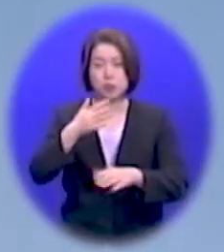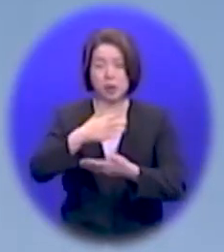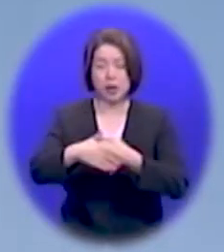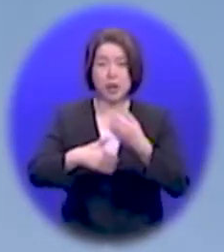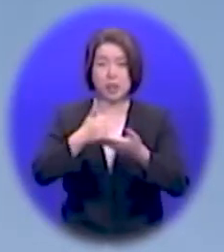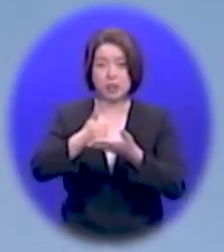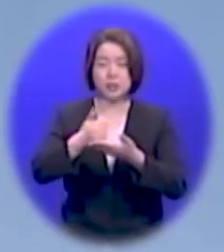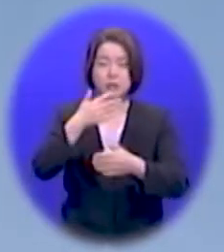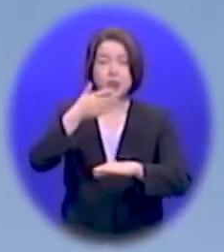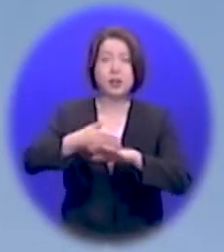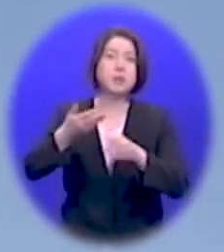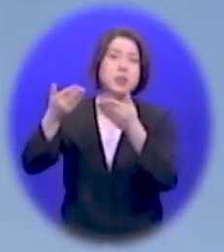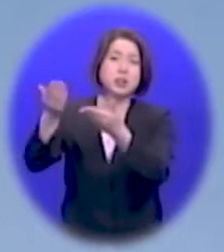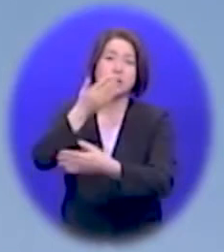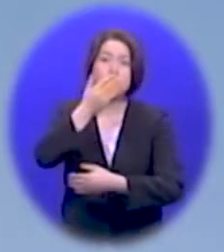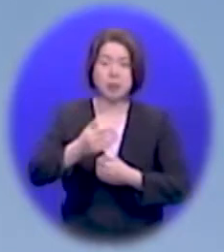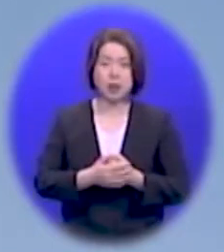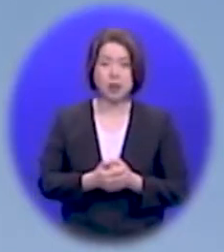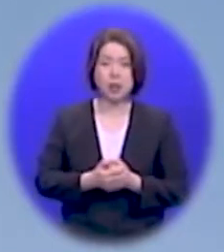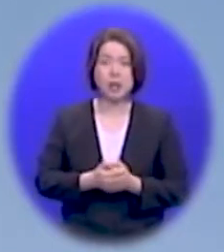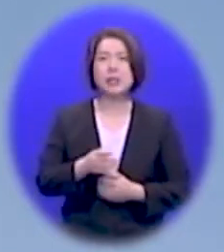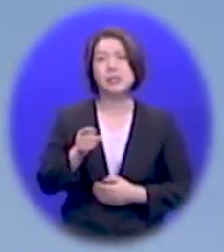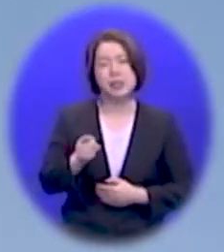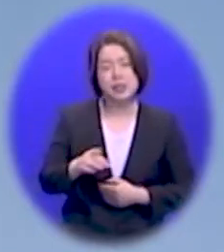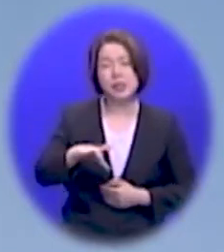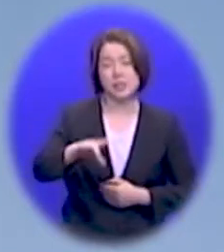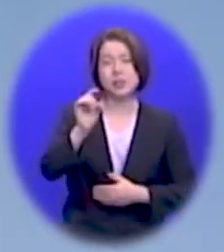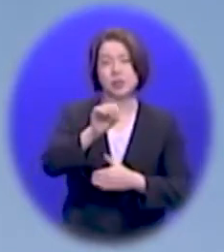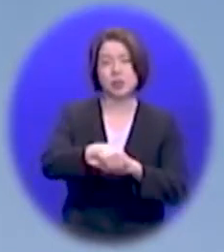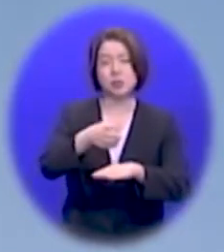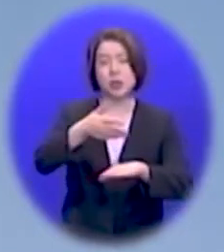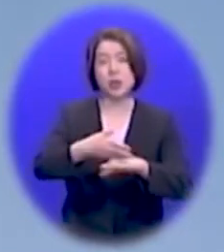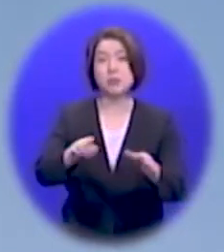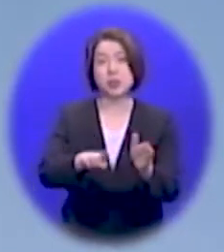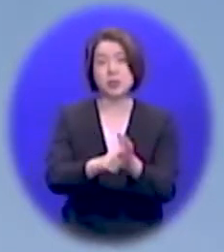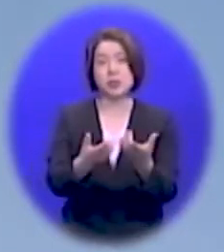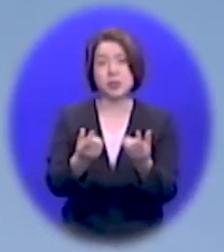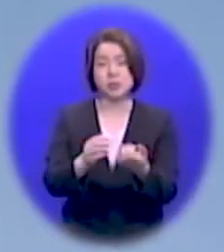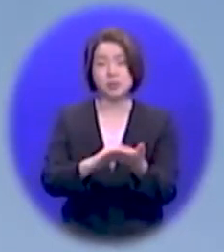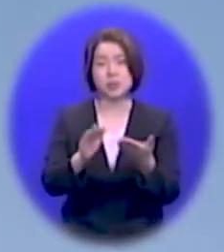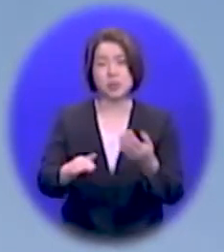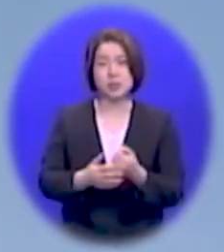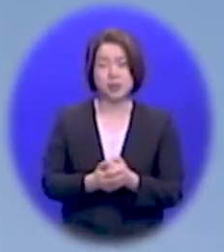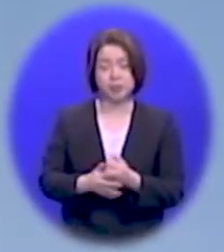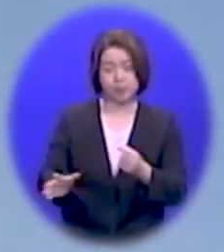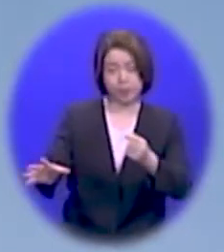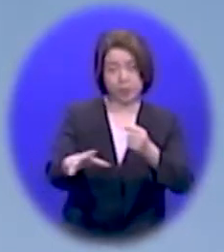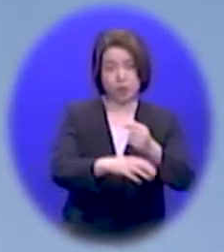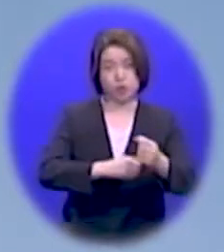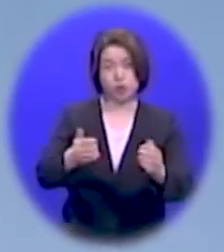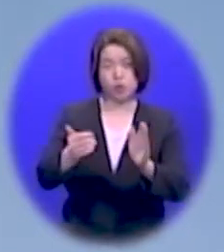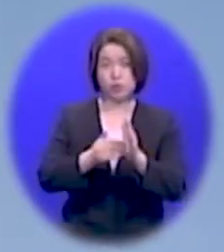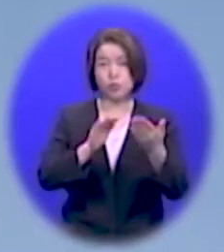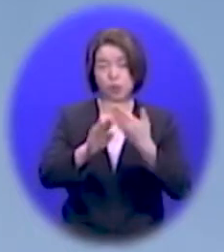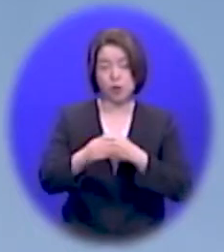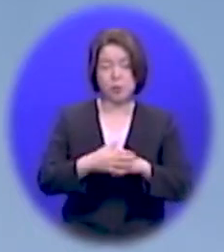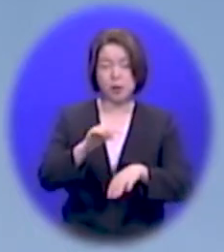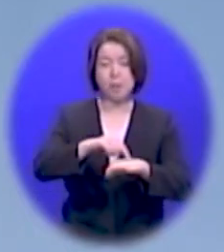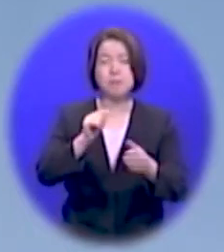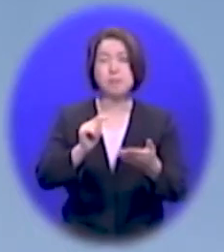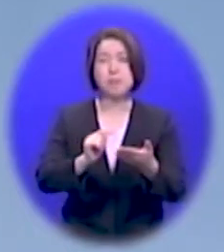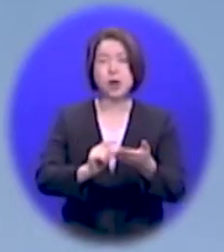이게 첫 열매 감사 신앙 이에요 추수 하고 나면 마음도 느긋해